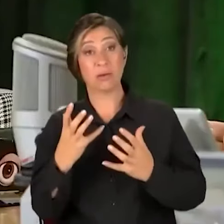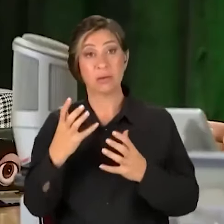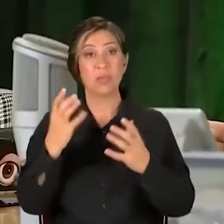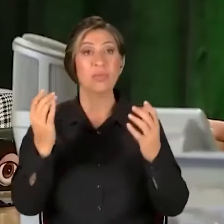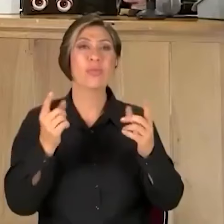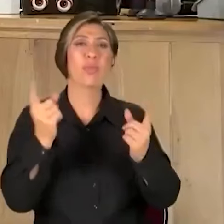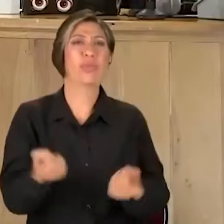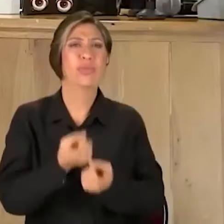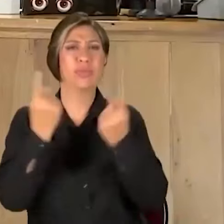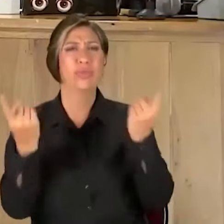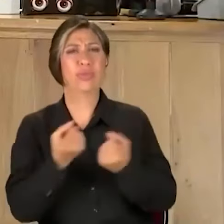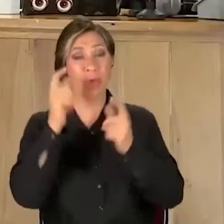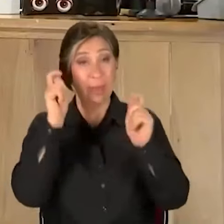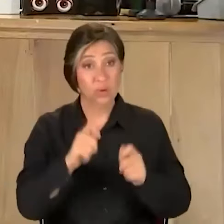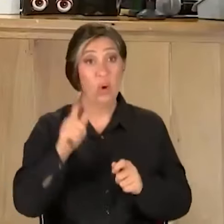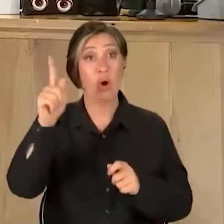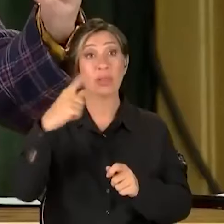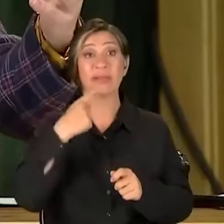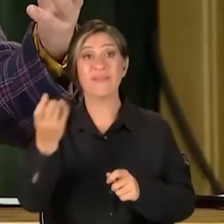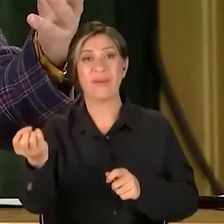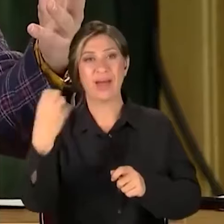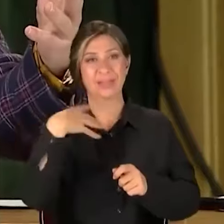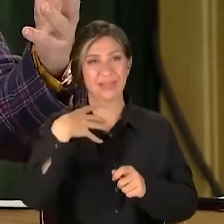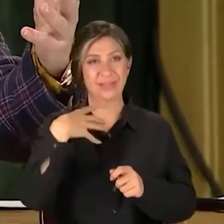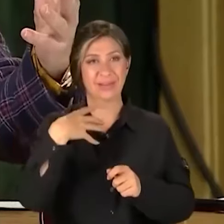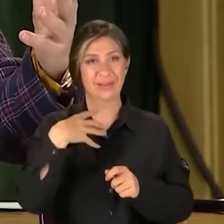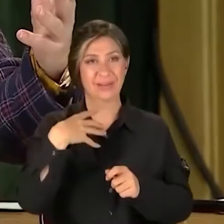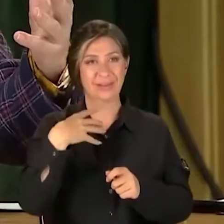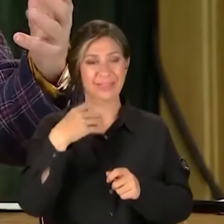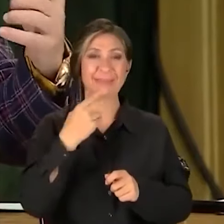kafa bulunca o da bana diss attı.